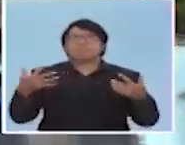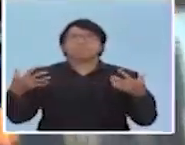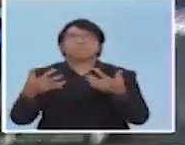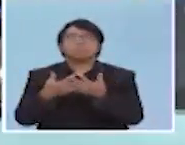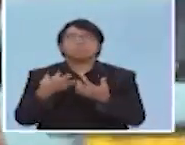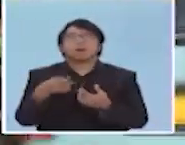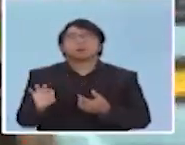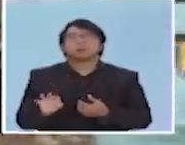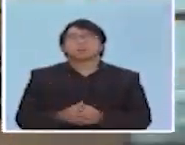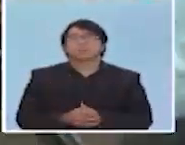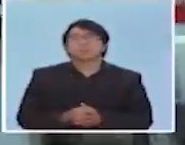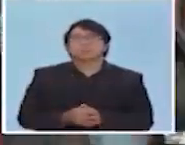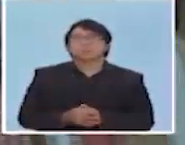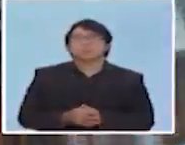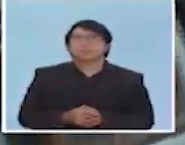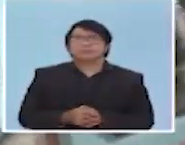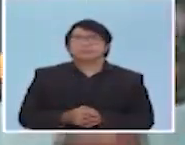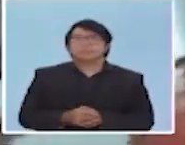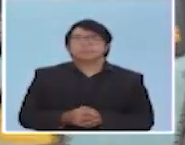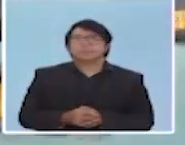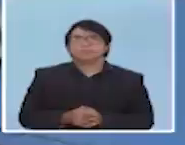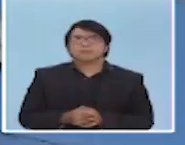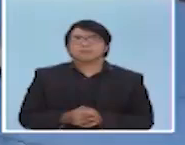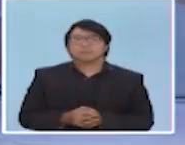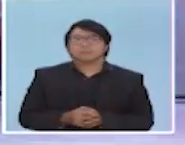Rani Sanjaya, iNews melaporkan.